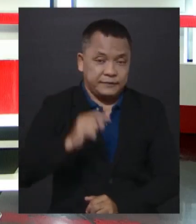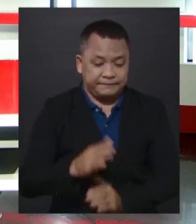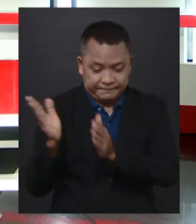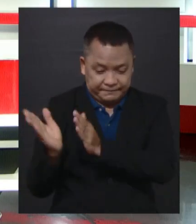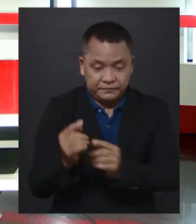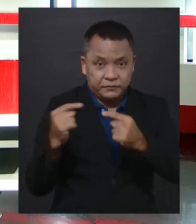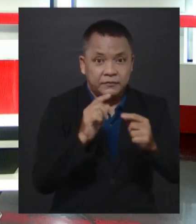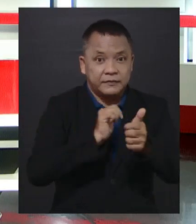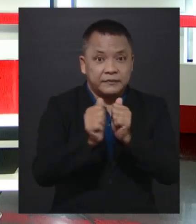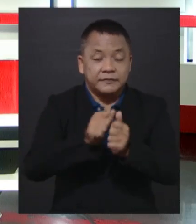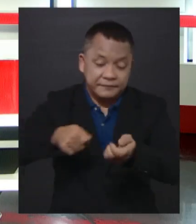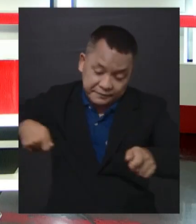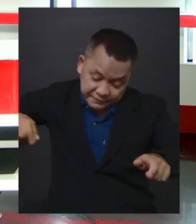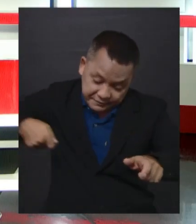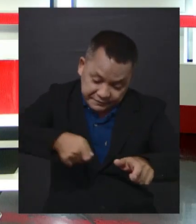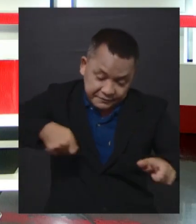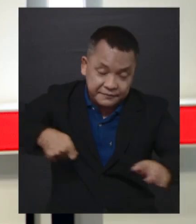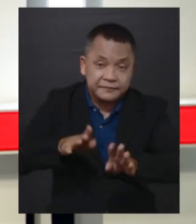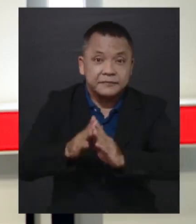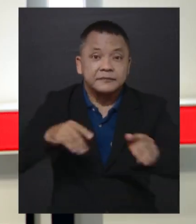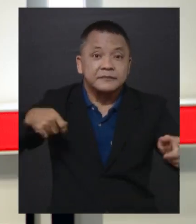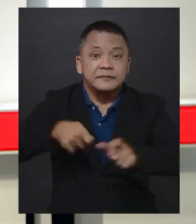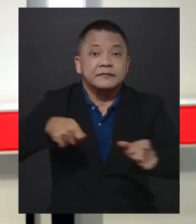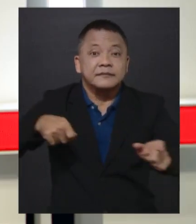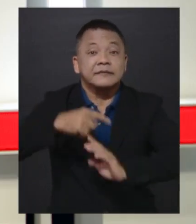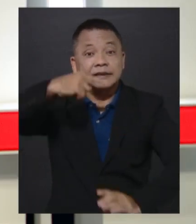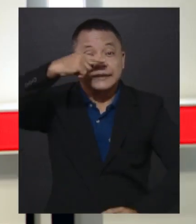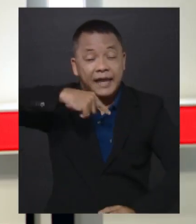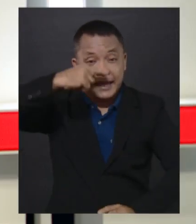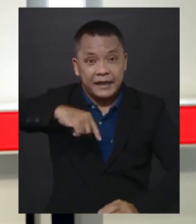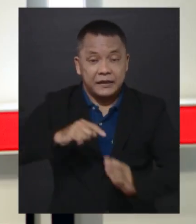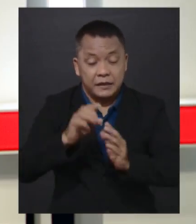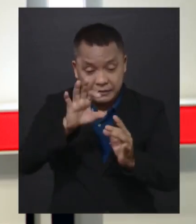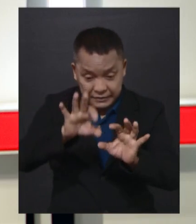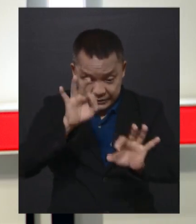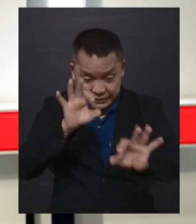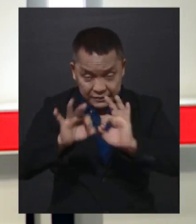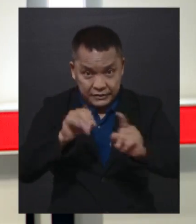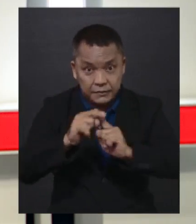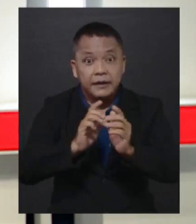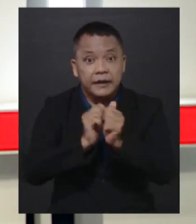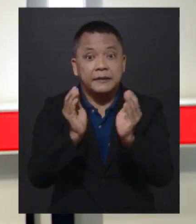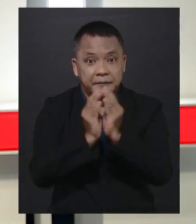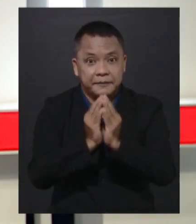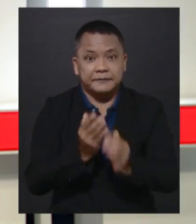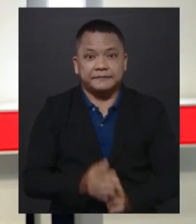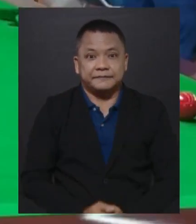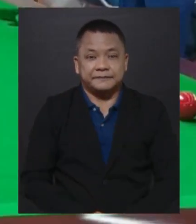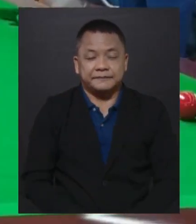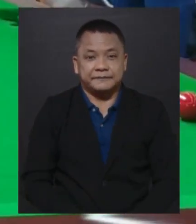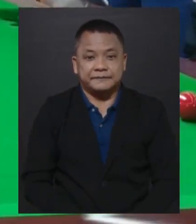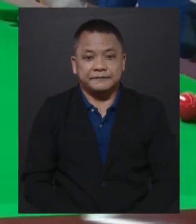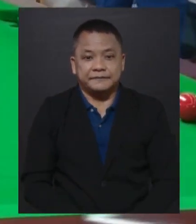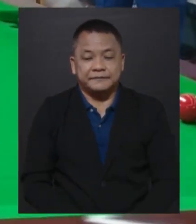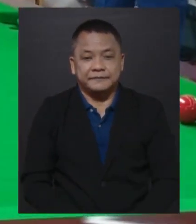ทีนี้มาต่อกันที่การแข่งขันสนุกเกอร์กันบ้างค่ะในรายการสนุกเกอร์ไทยแลนด์แรงกิ้งรอบคัดเลือกนะคะมีผลการแข่งขันมาฝากกันค่ะ